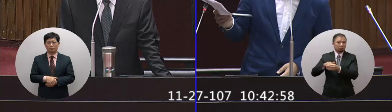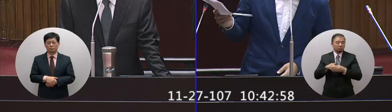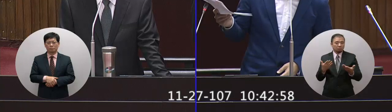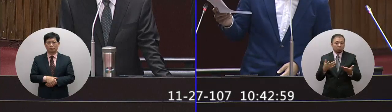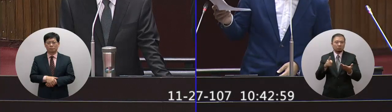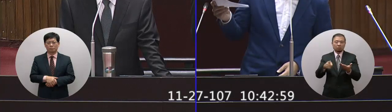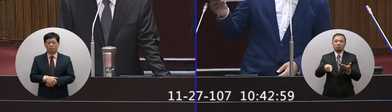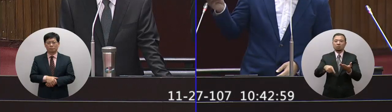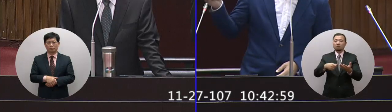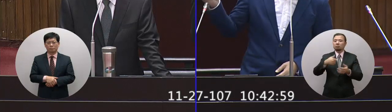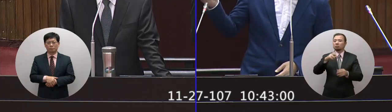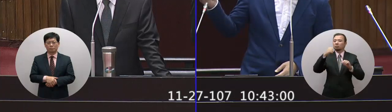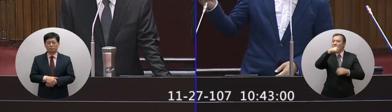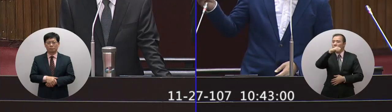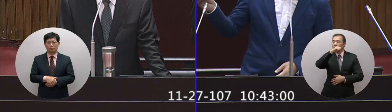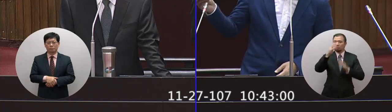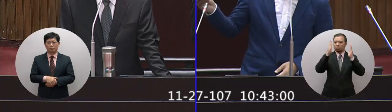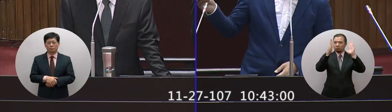决，